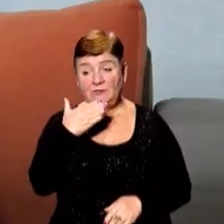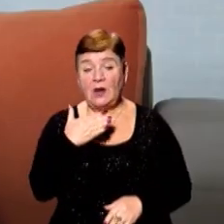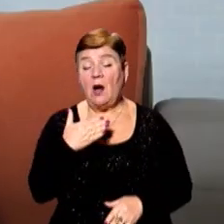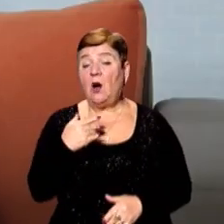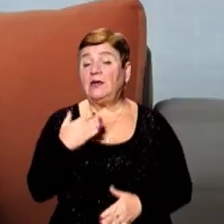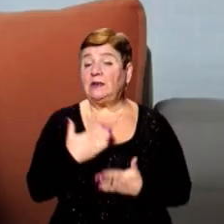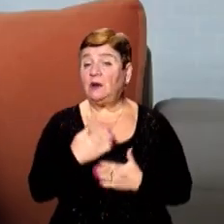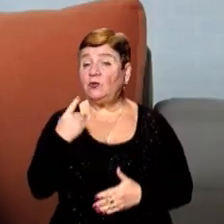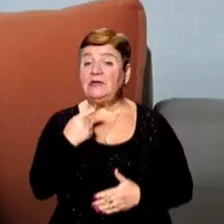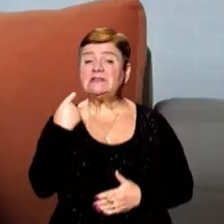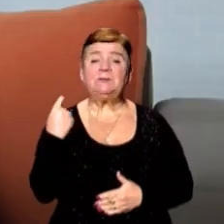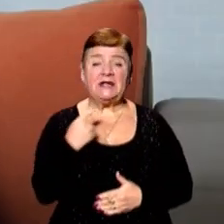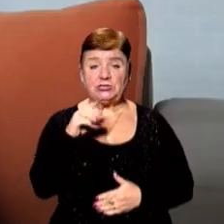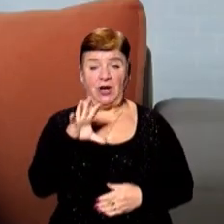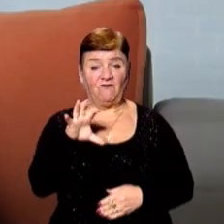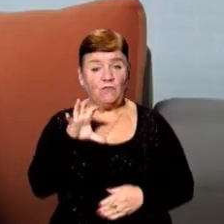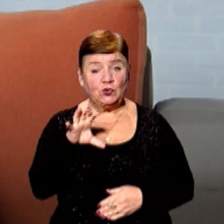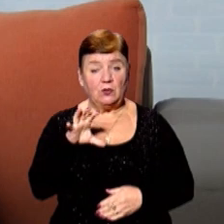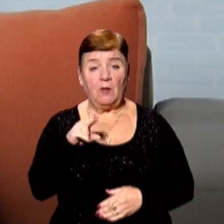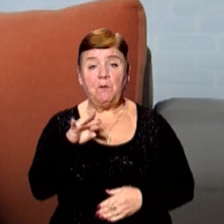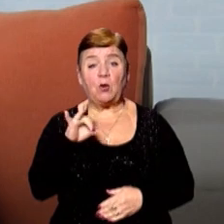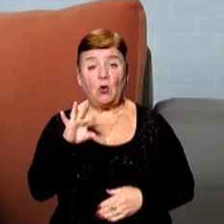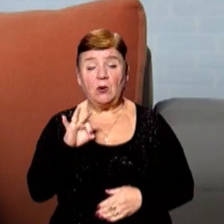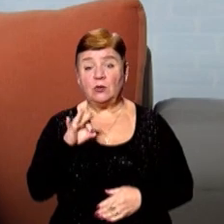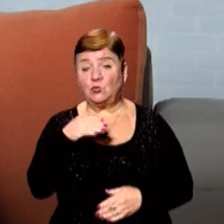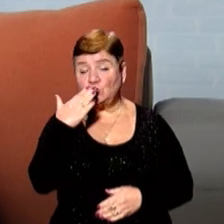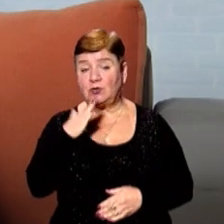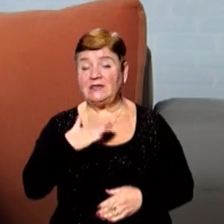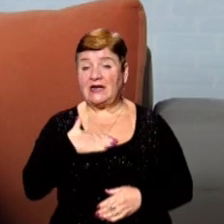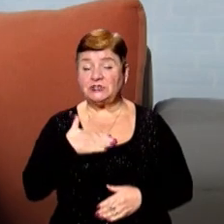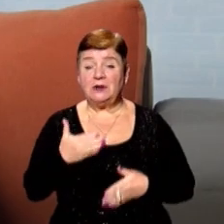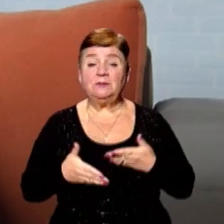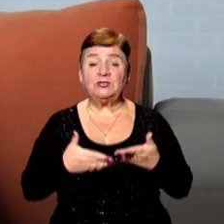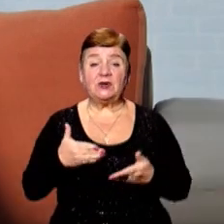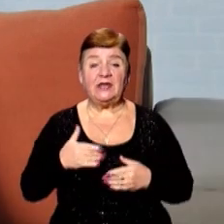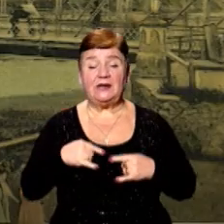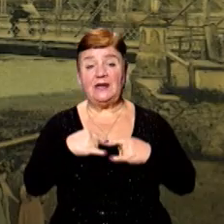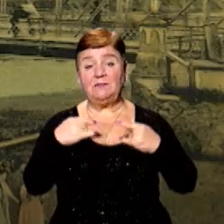перших фотографій. Одна з перших фотографій про Ужгород – це наш пішохідний міст. Вона датується